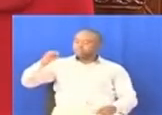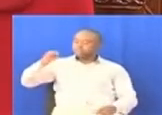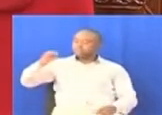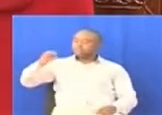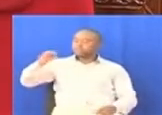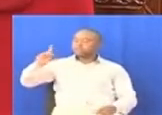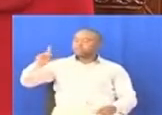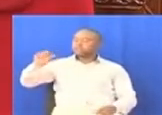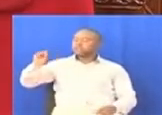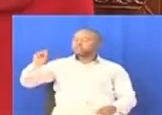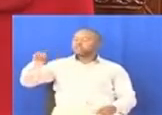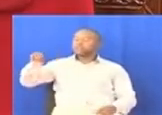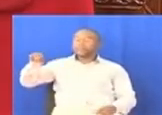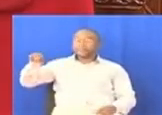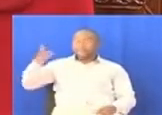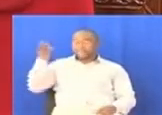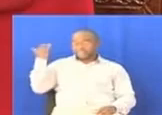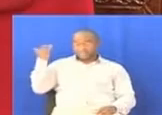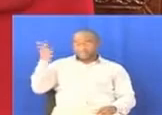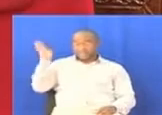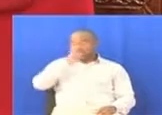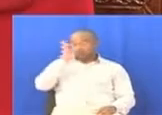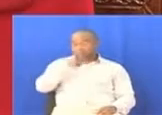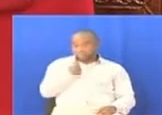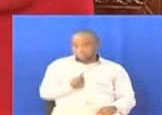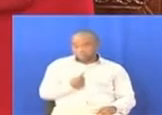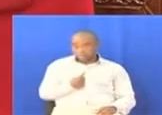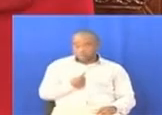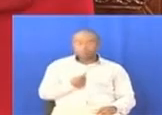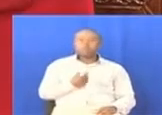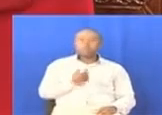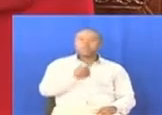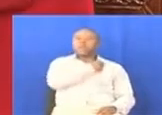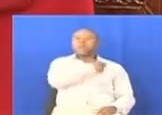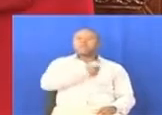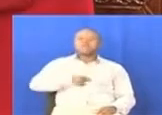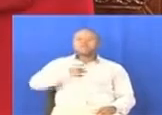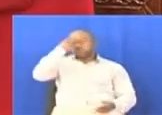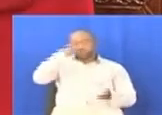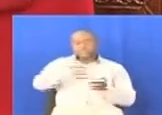aliwahi kusema kwamba rais ni mtu